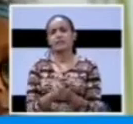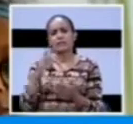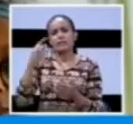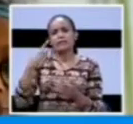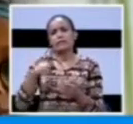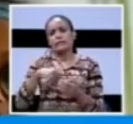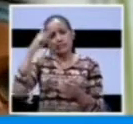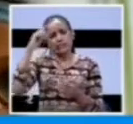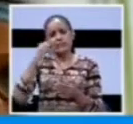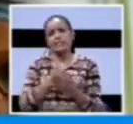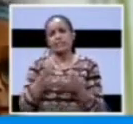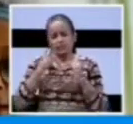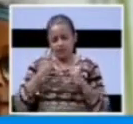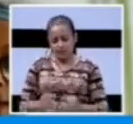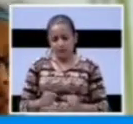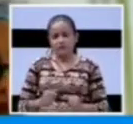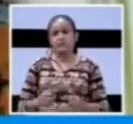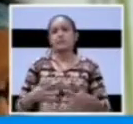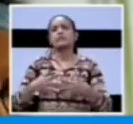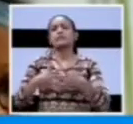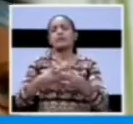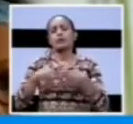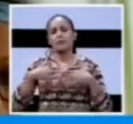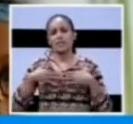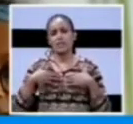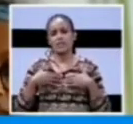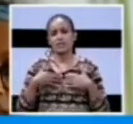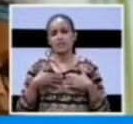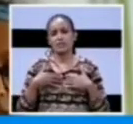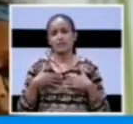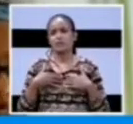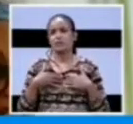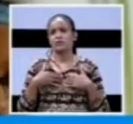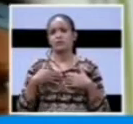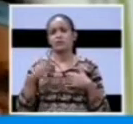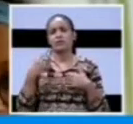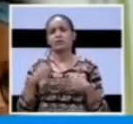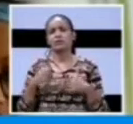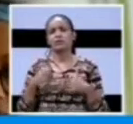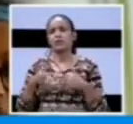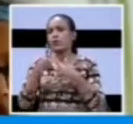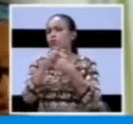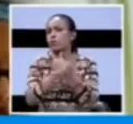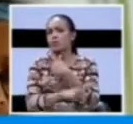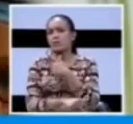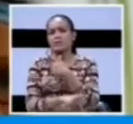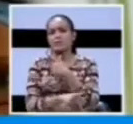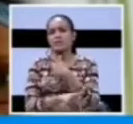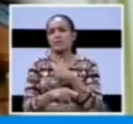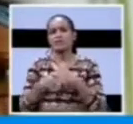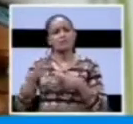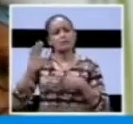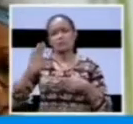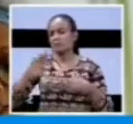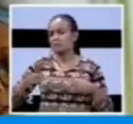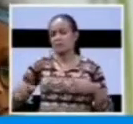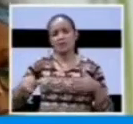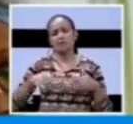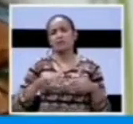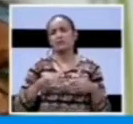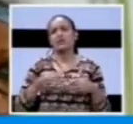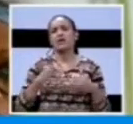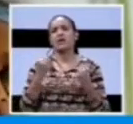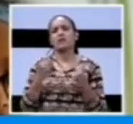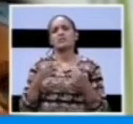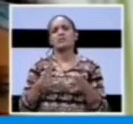ክንብርትዕ ኣለና ክንተሓባበር ኣለና። ብዘየገድስ ፖለቲካል ክሳይና ብዘየገድስ ኣብ